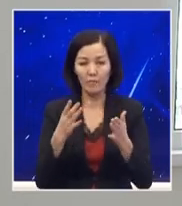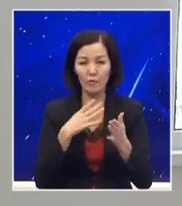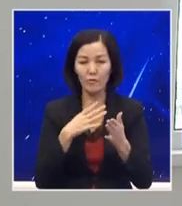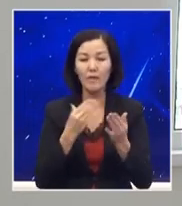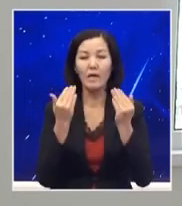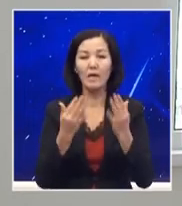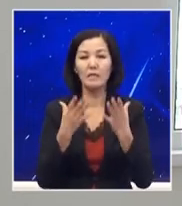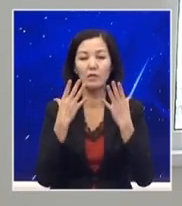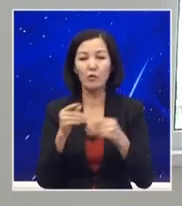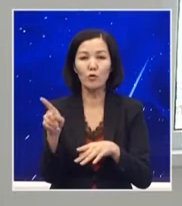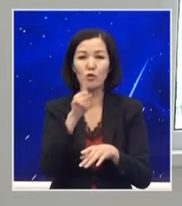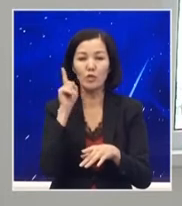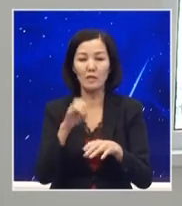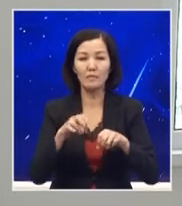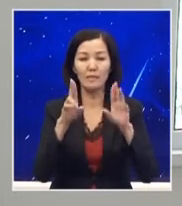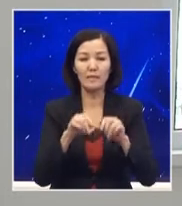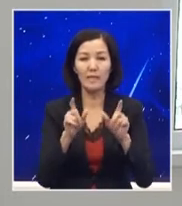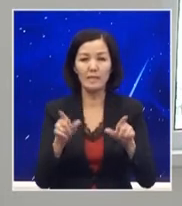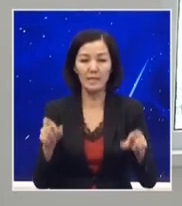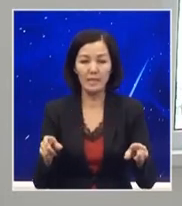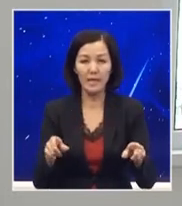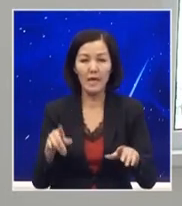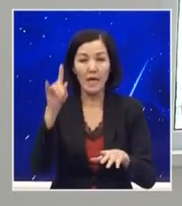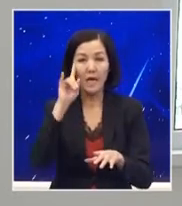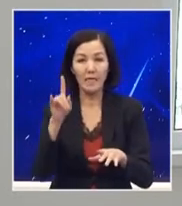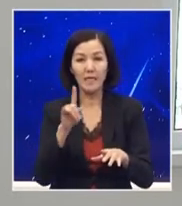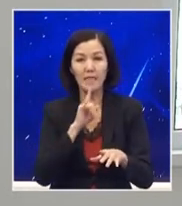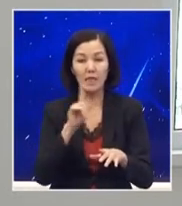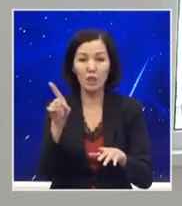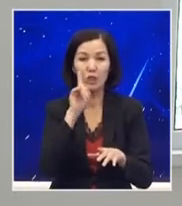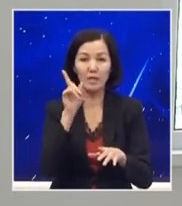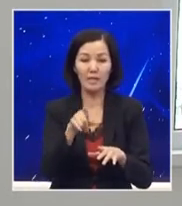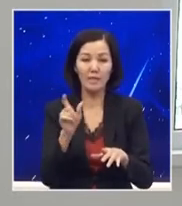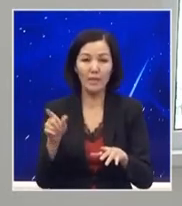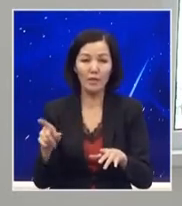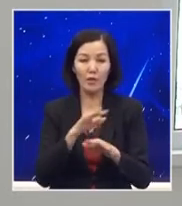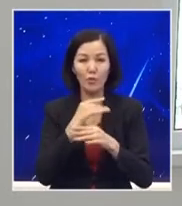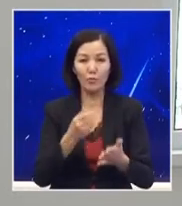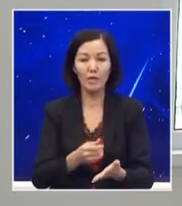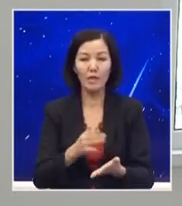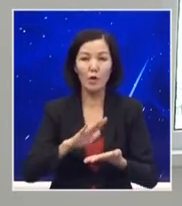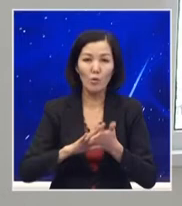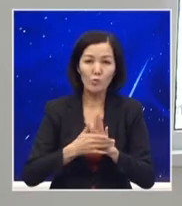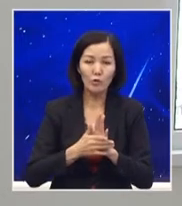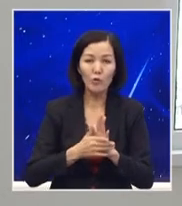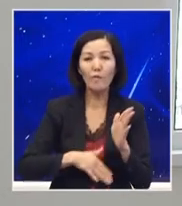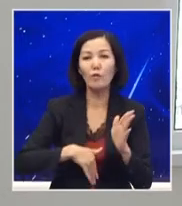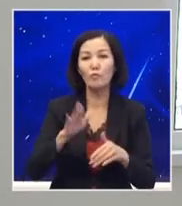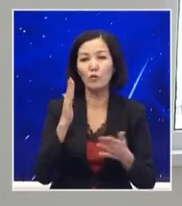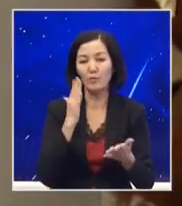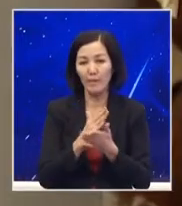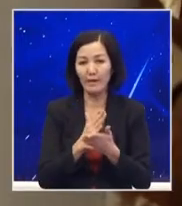кезде жас мамандарға және осы Қазақстанның жас азаматтарына көптеген қолайлы бағдарламалар жүргізіп